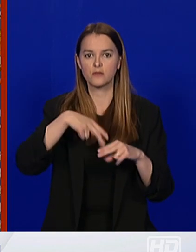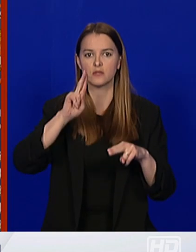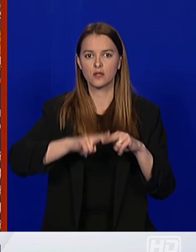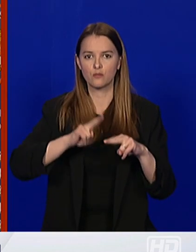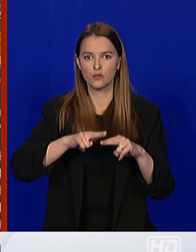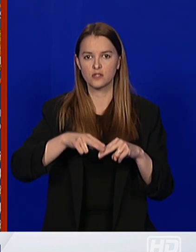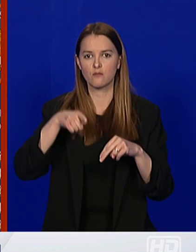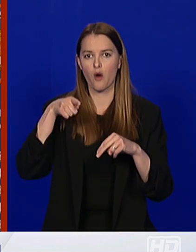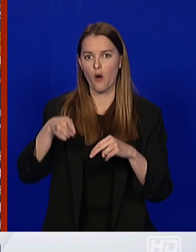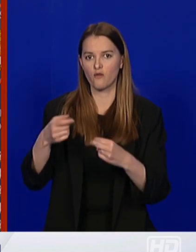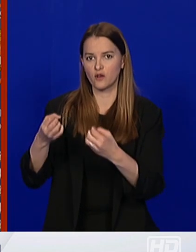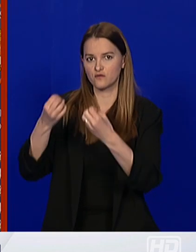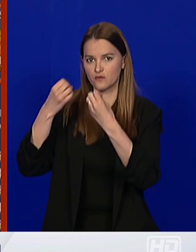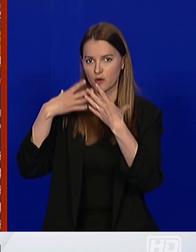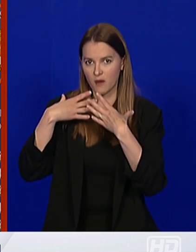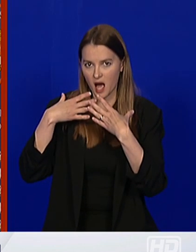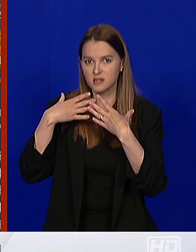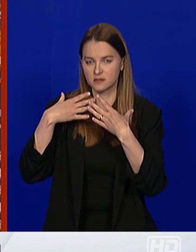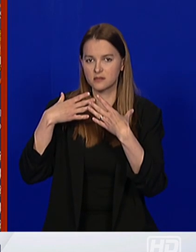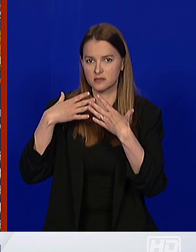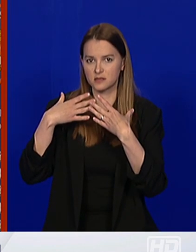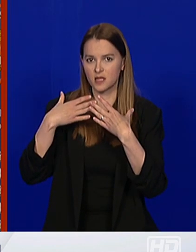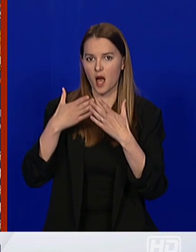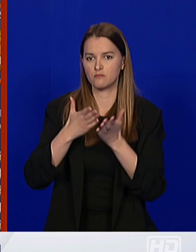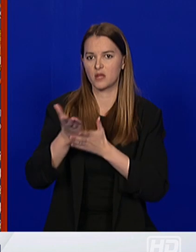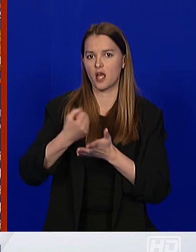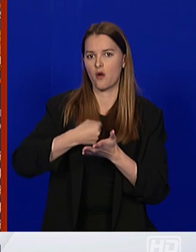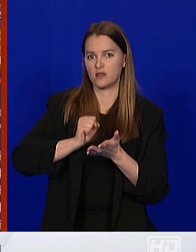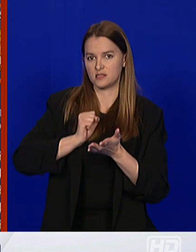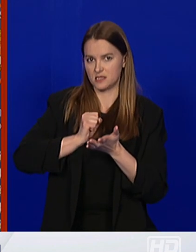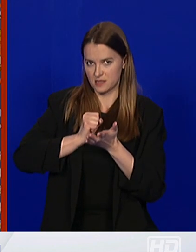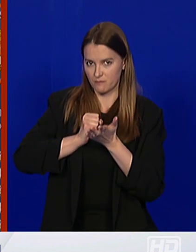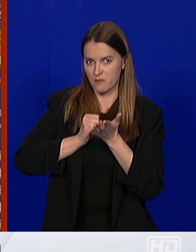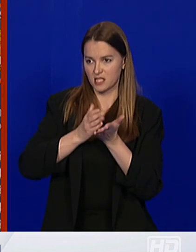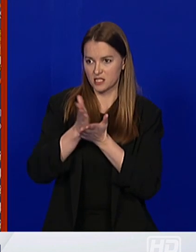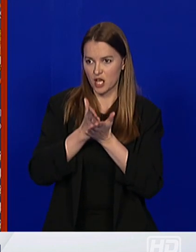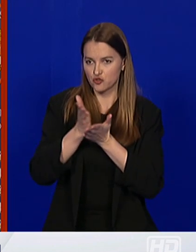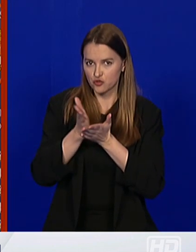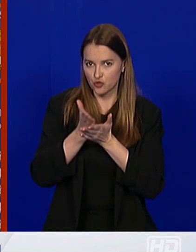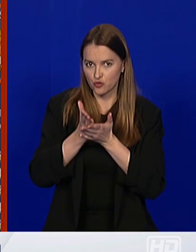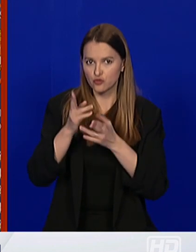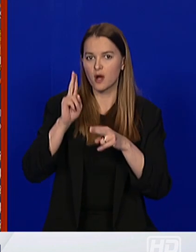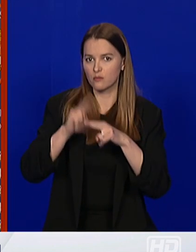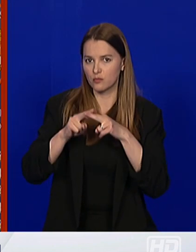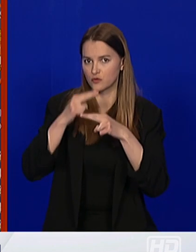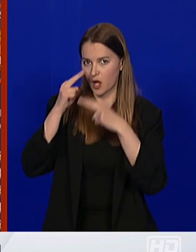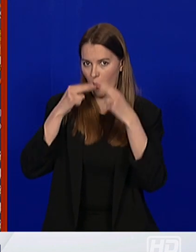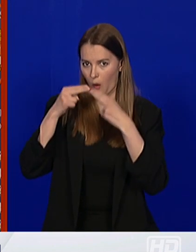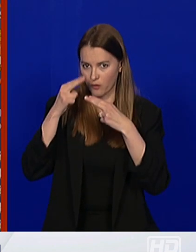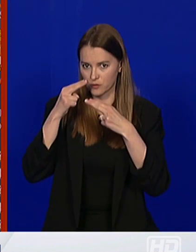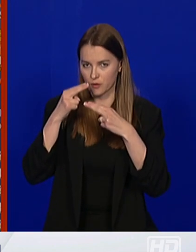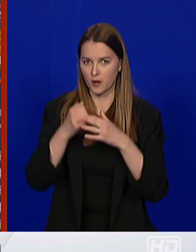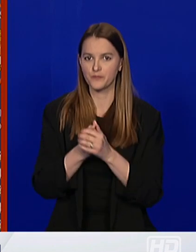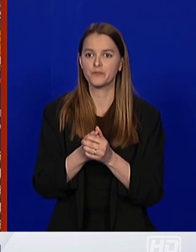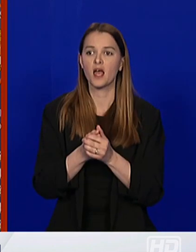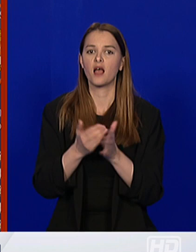tu informaciju preko inspekcijskih službi i preko naših terenskih službi doznati. Ukoliko zaštitne